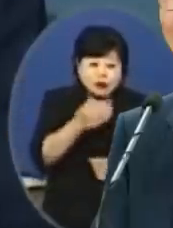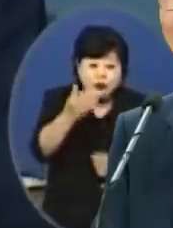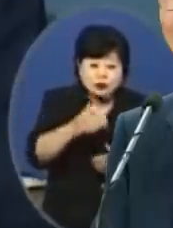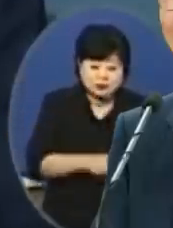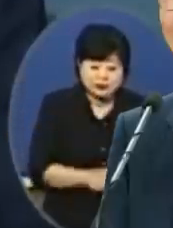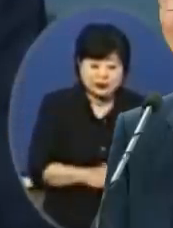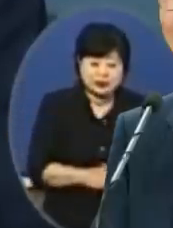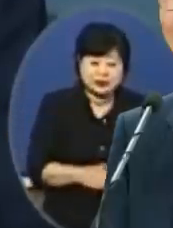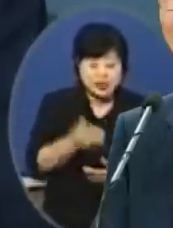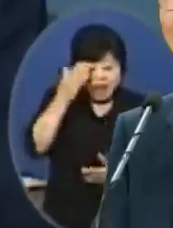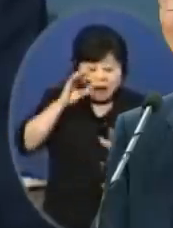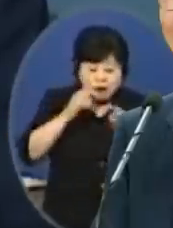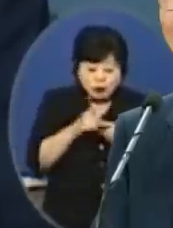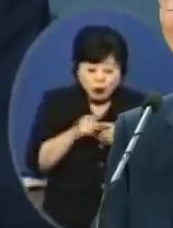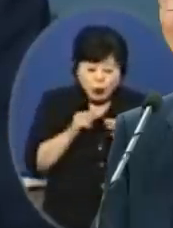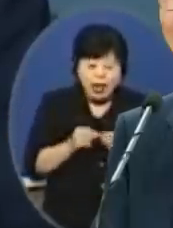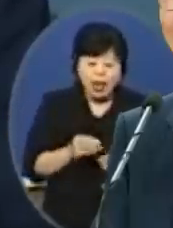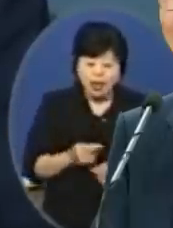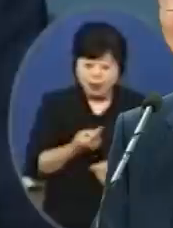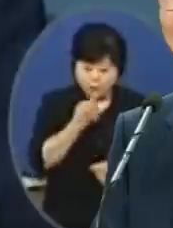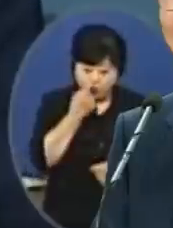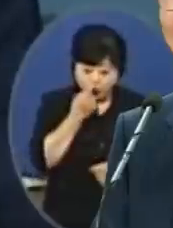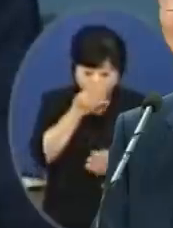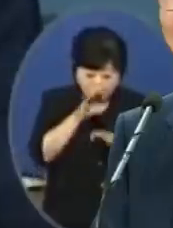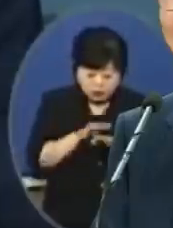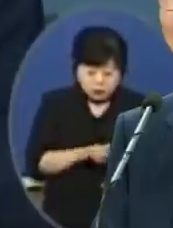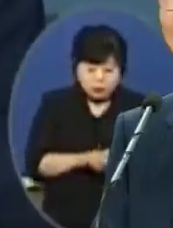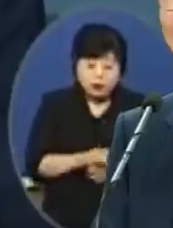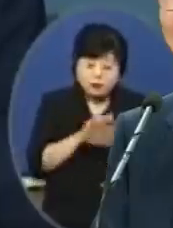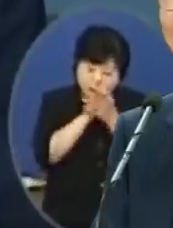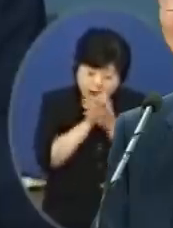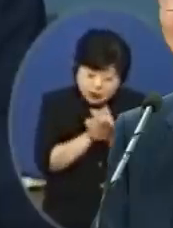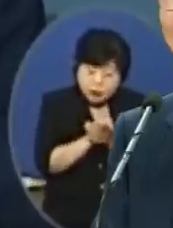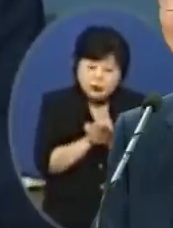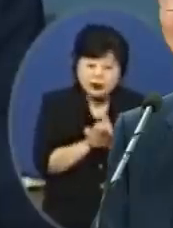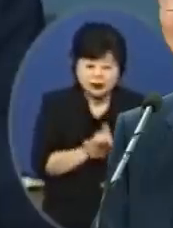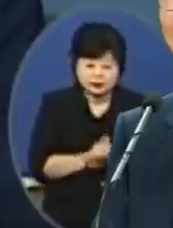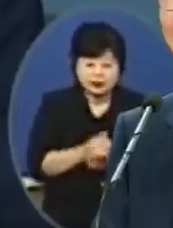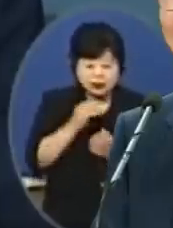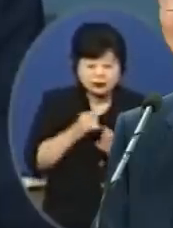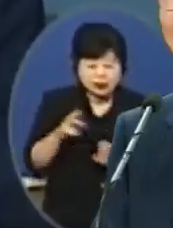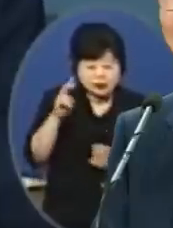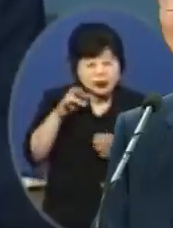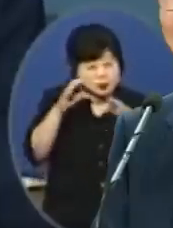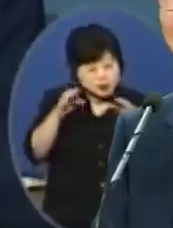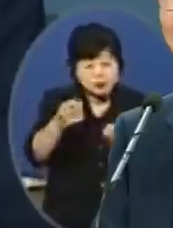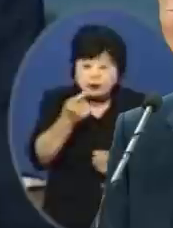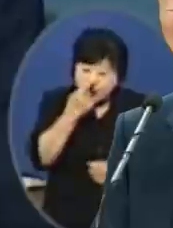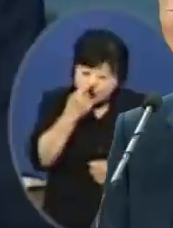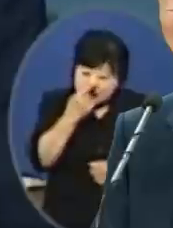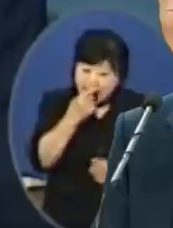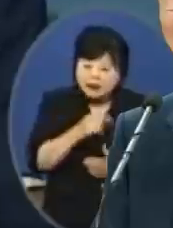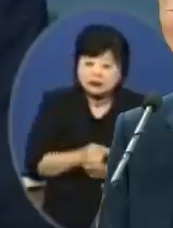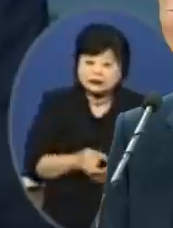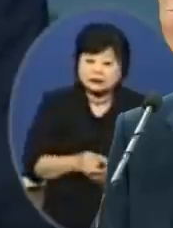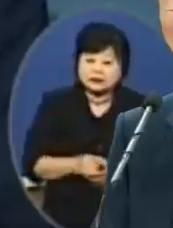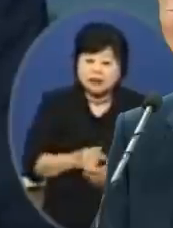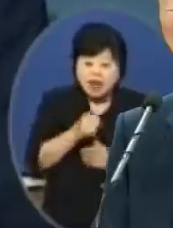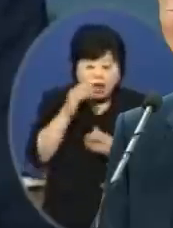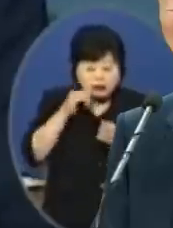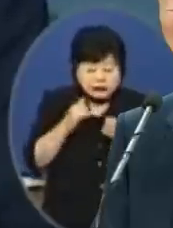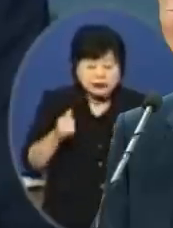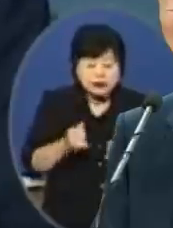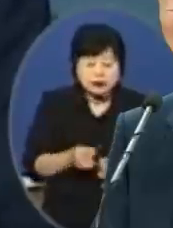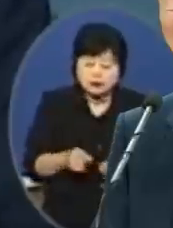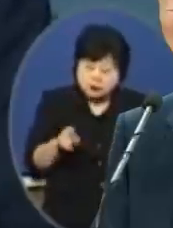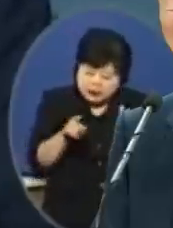만들었었어요. 한국교회를 배우자. 한국교인들처럼 기도하자. 한국교인들처럼 찬송하자. 한국교인들처럼 믿자.